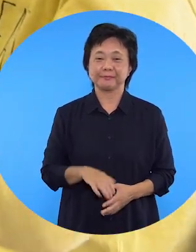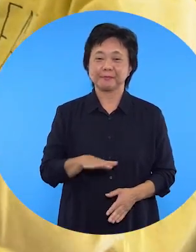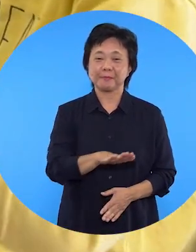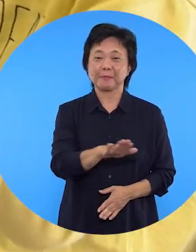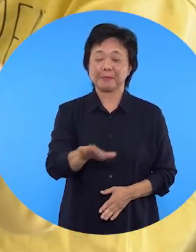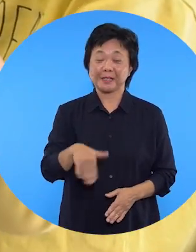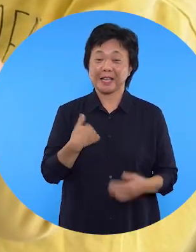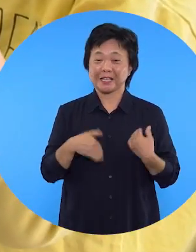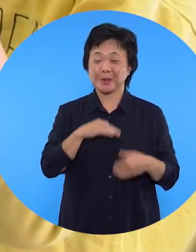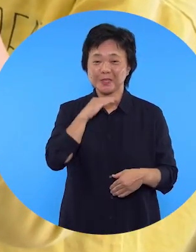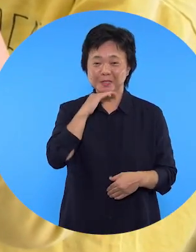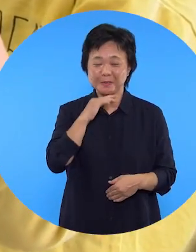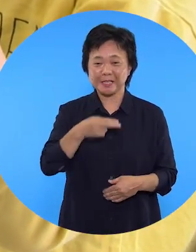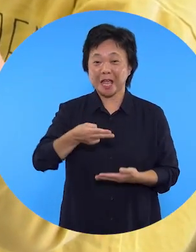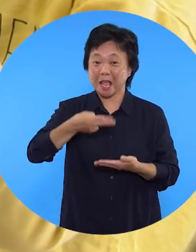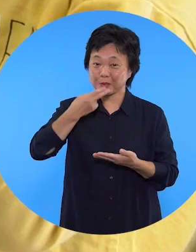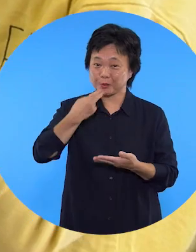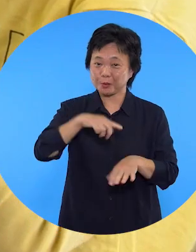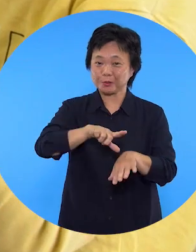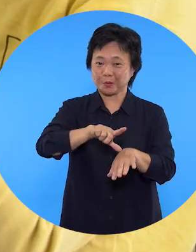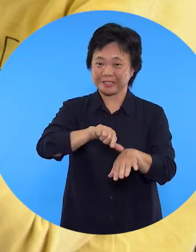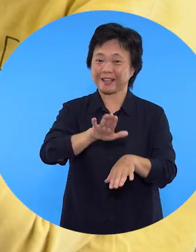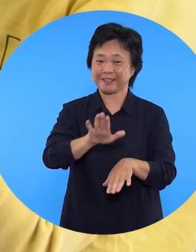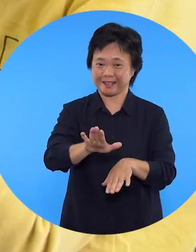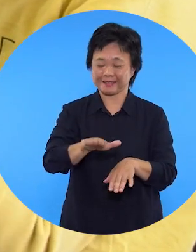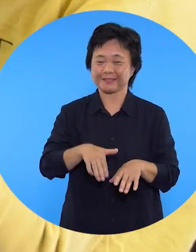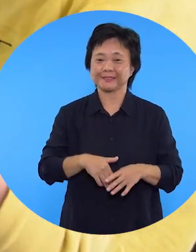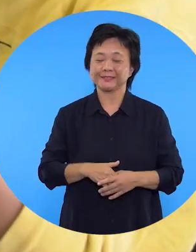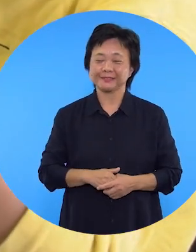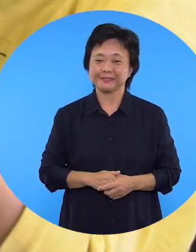みんな楽しみな給食の時間です